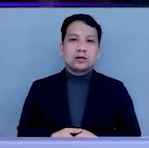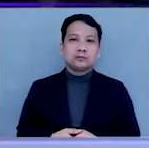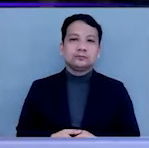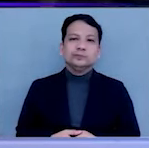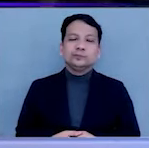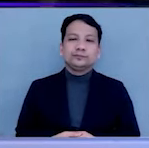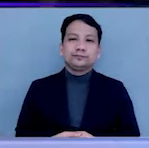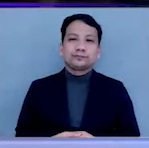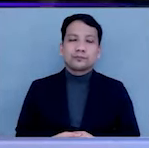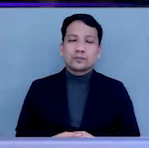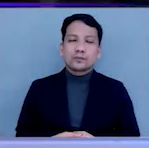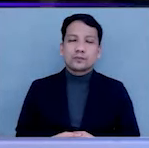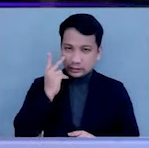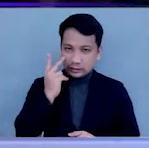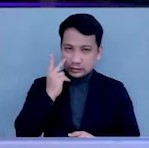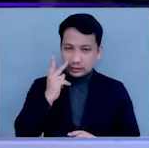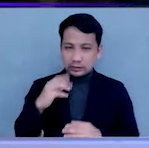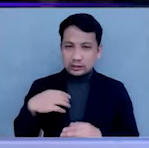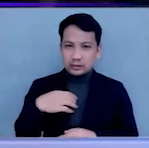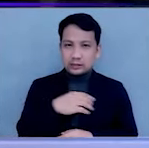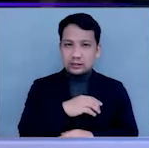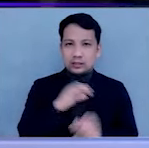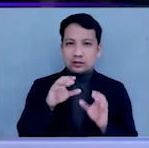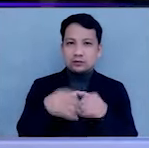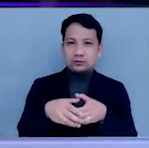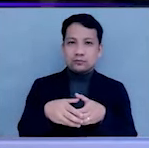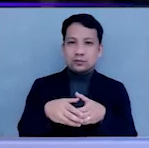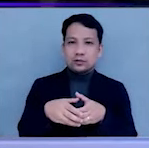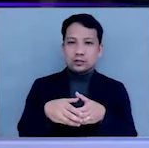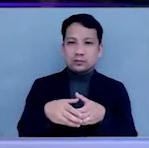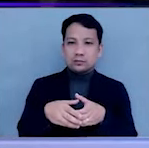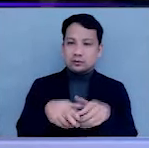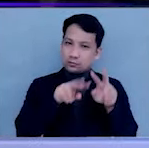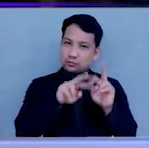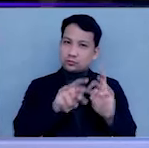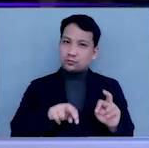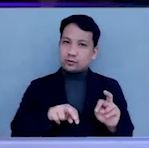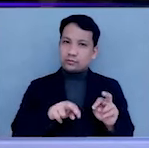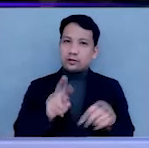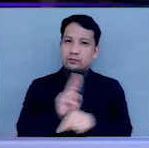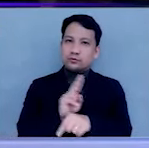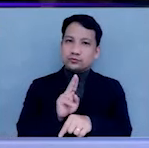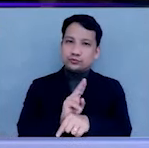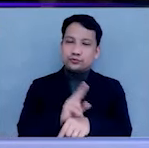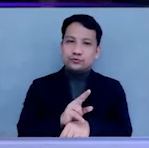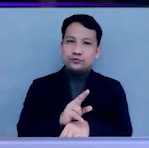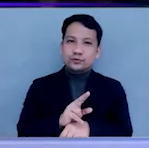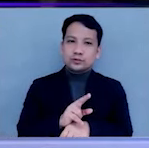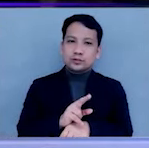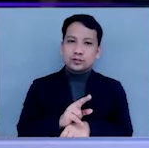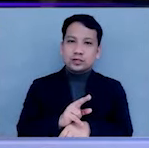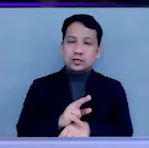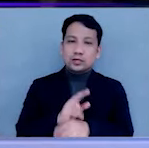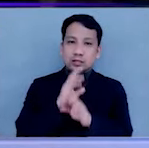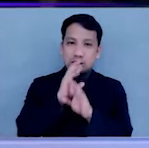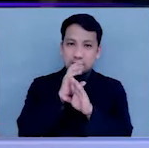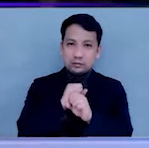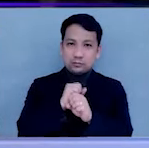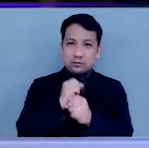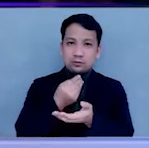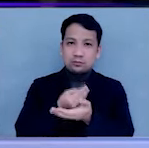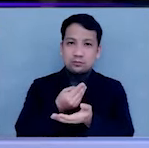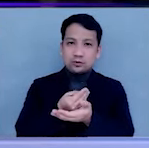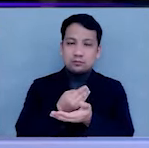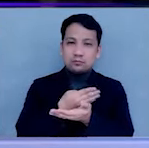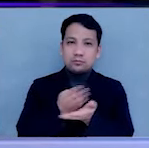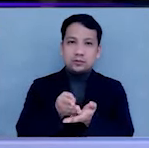gustong silipin ng Quad Committee ng Kamara ang posibilidad na ginamit bilang reward money sa war on drugs ang intelligence funds noon